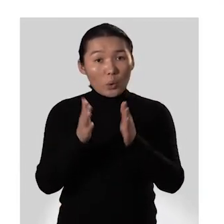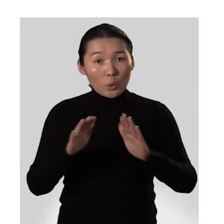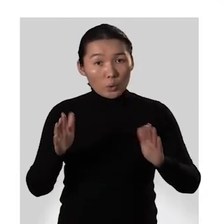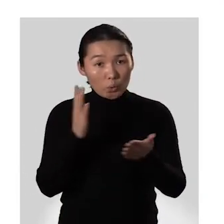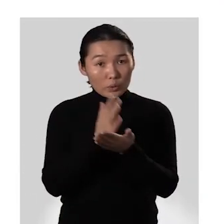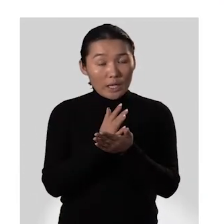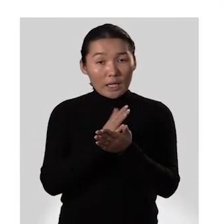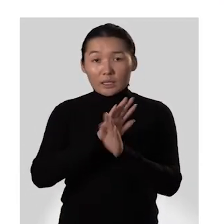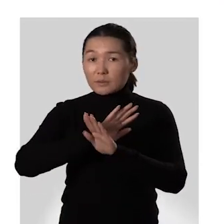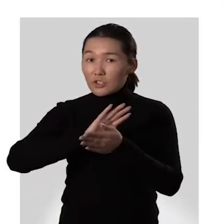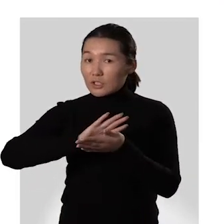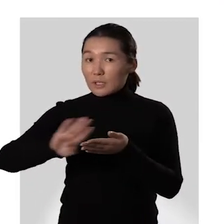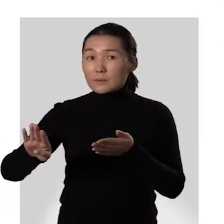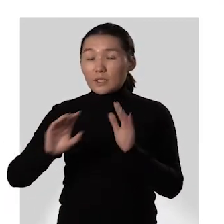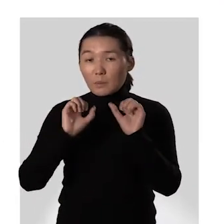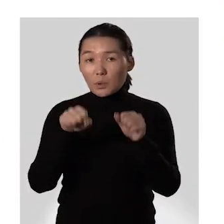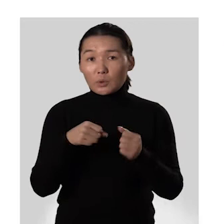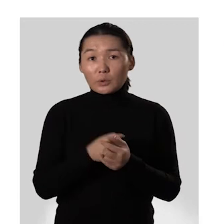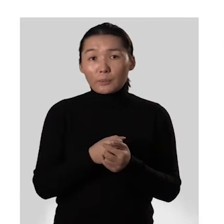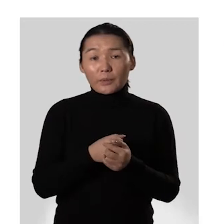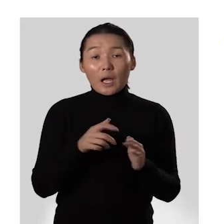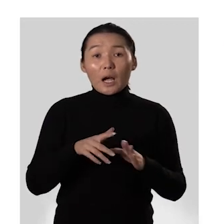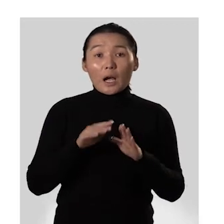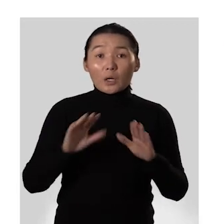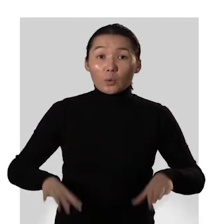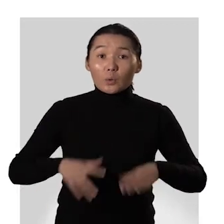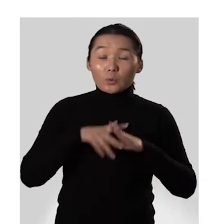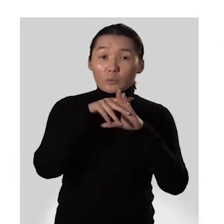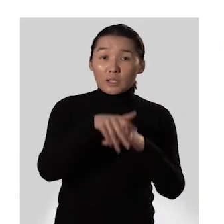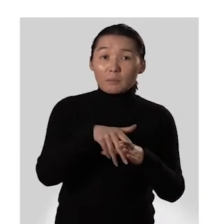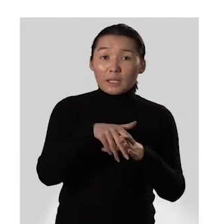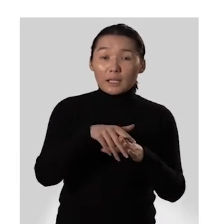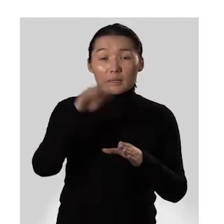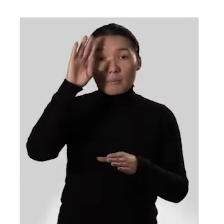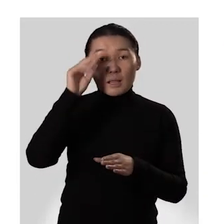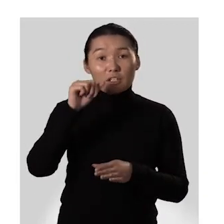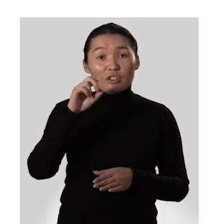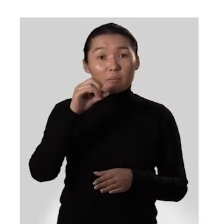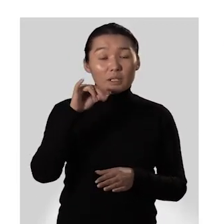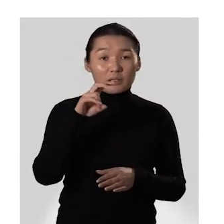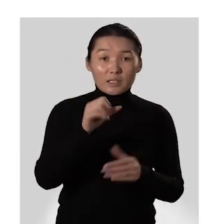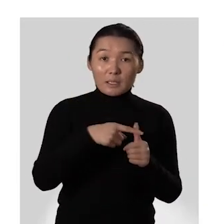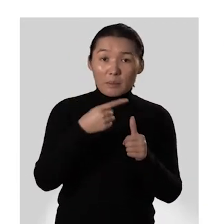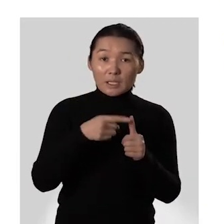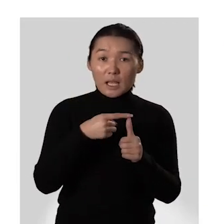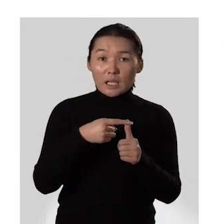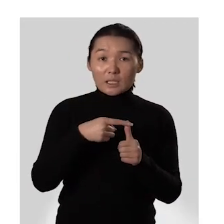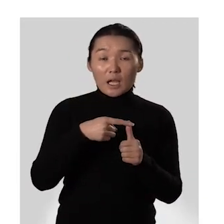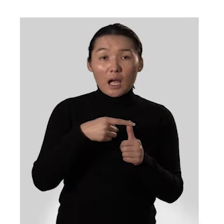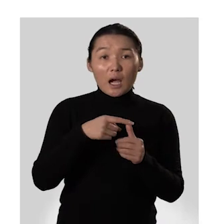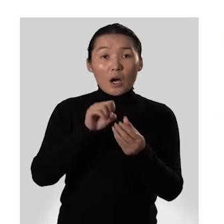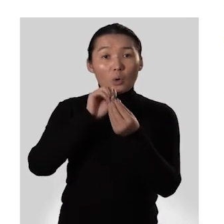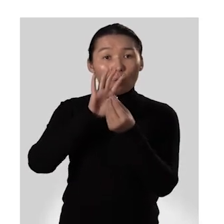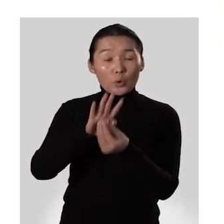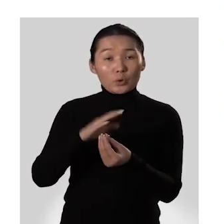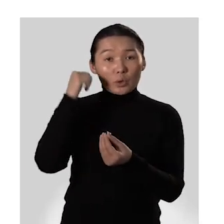минип чапкан бала чабендес деп аталат. Мелдешке 8-14 жаштагы уландар, 3 жаштан